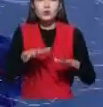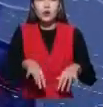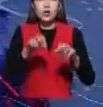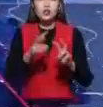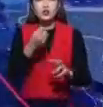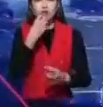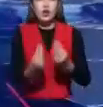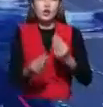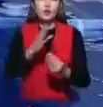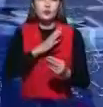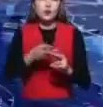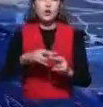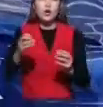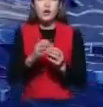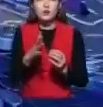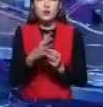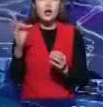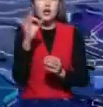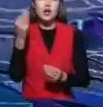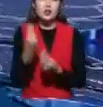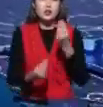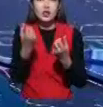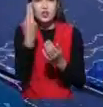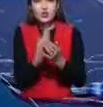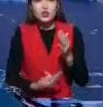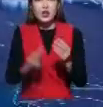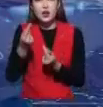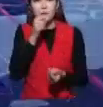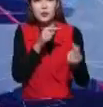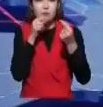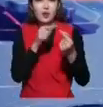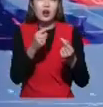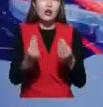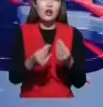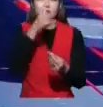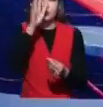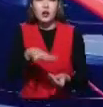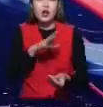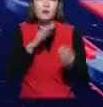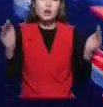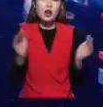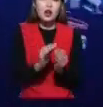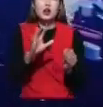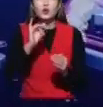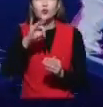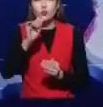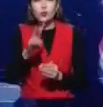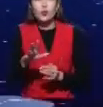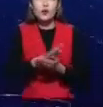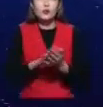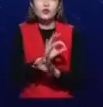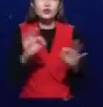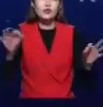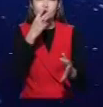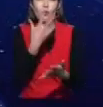жақсы ойнадық. 15 рет жеңіліп бір-біріне қарсы ойында жеңе алмадық. Қысқаша айтқанда, Оникс өз шеберлігін көрсетті.